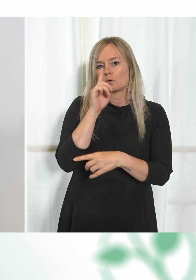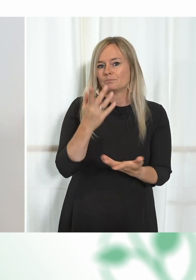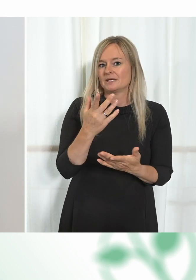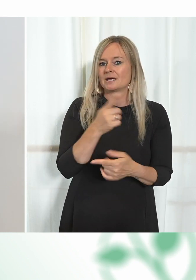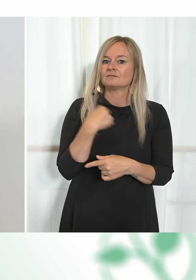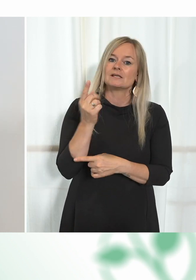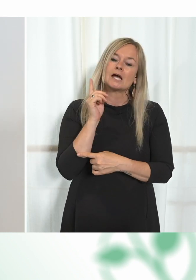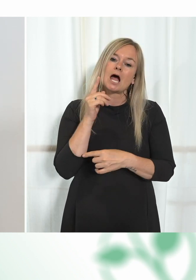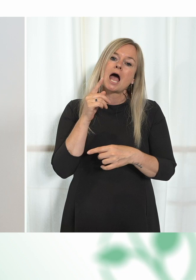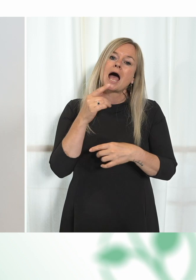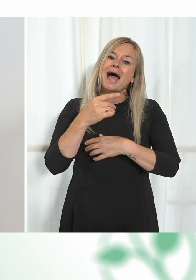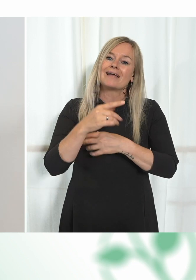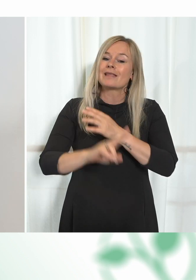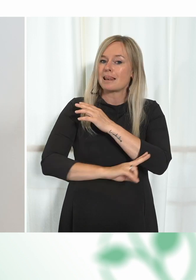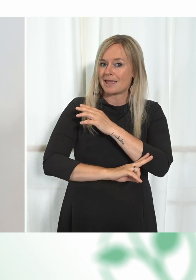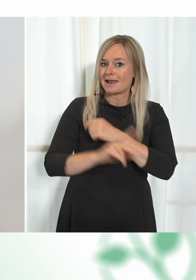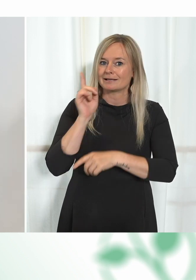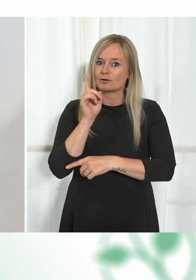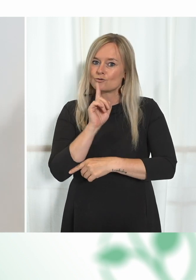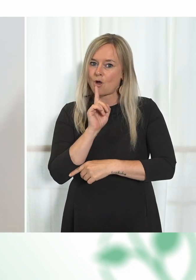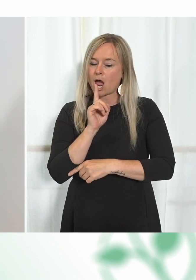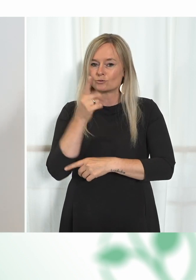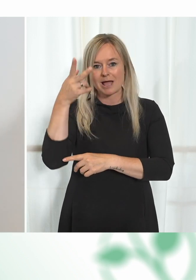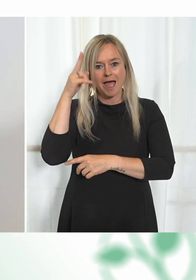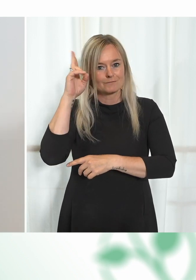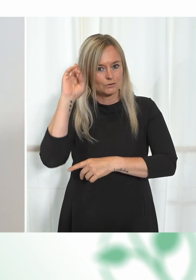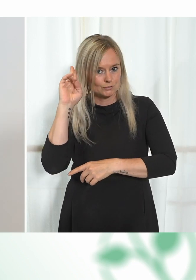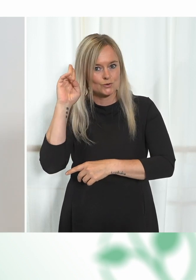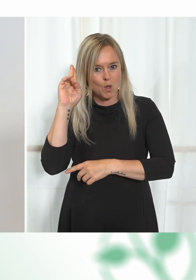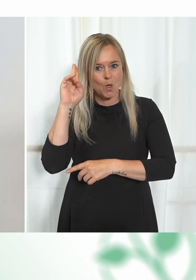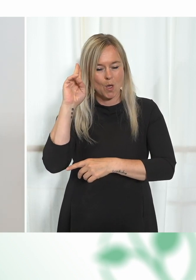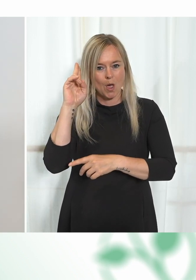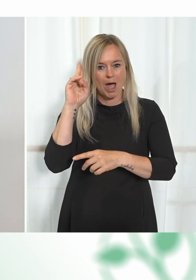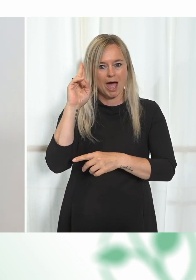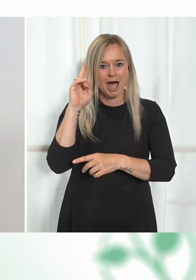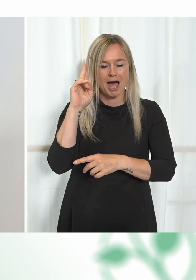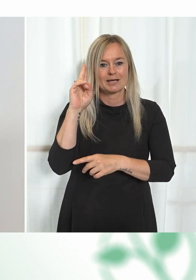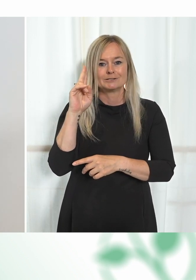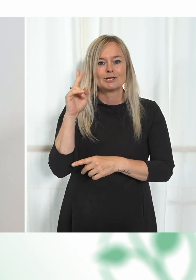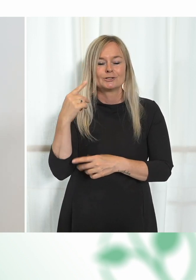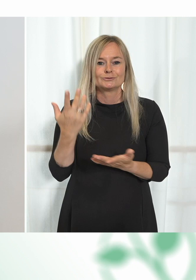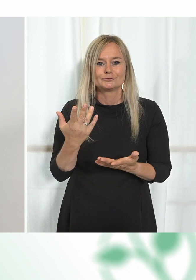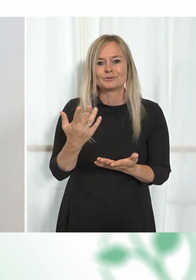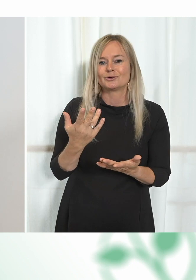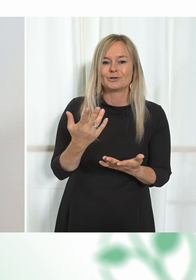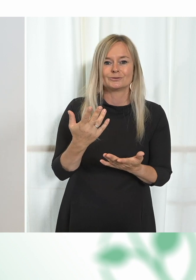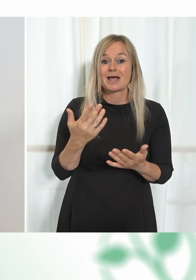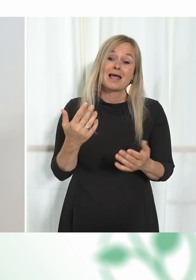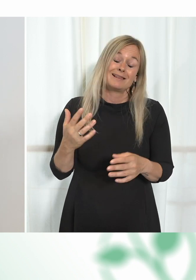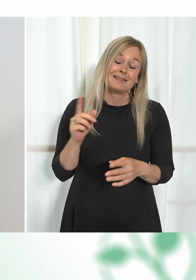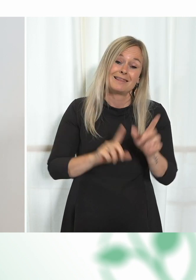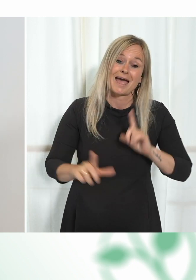einen Gehörlosen in einem Friseurstudio bei uns beschäftigt. Ich habe es leider noch nicht geschafft, diesen zu besuchen und mich mal selbst davon überzeugen lassen, aber sogar